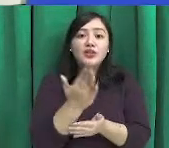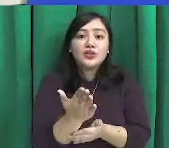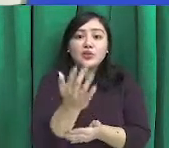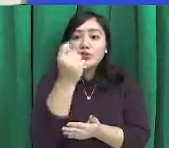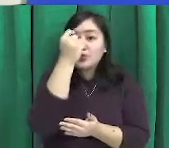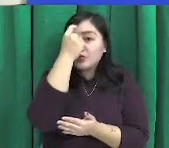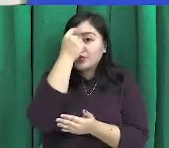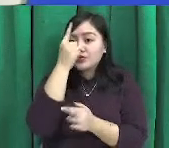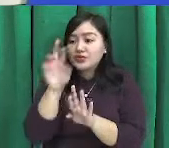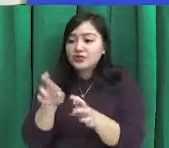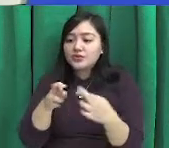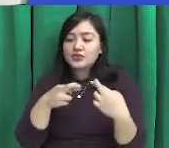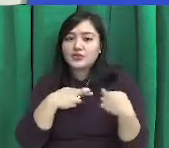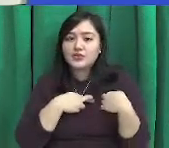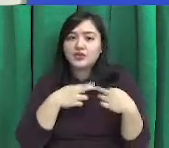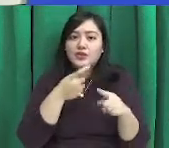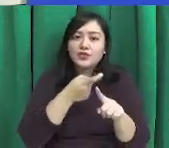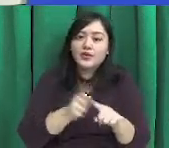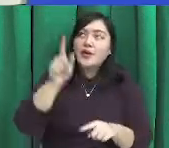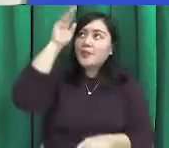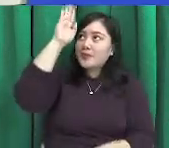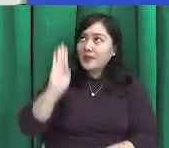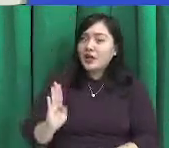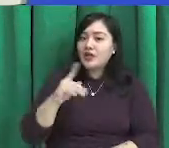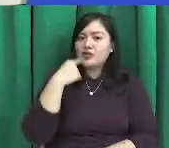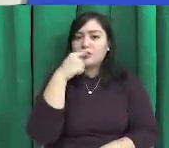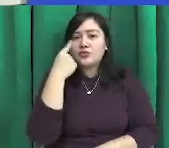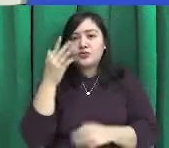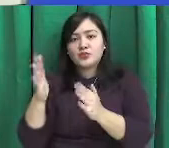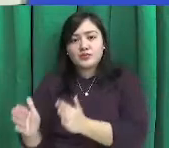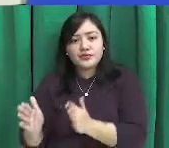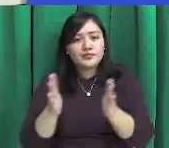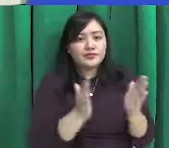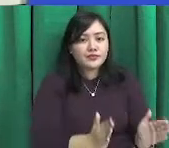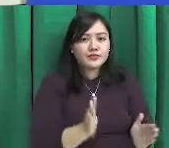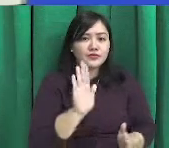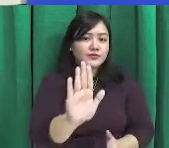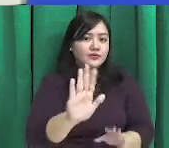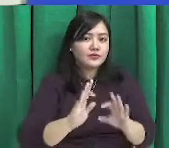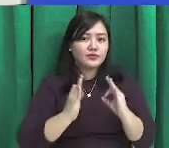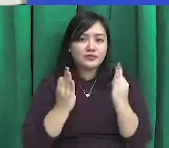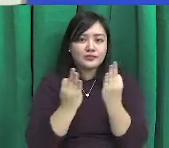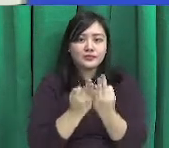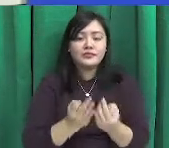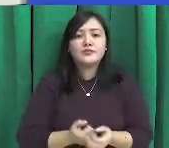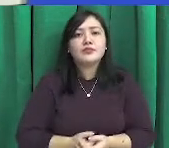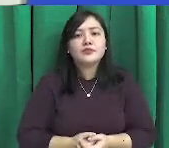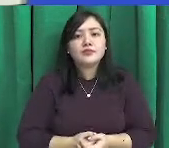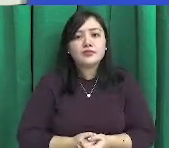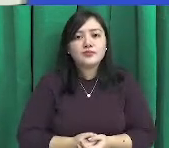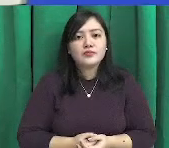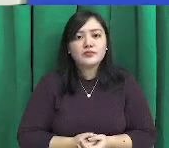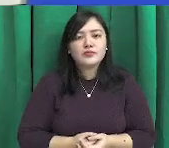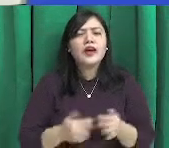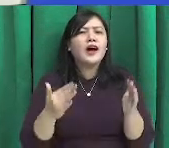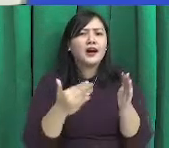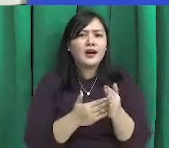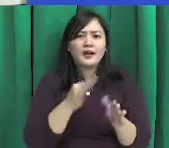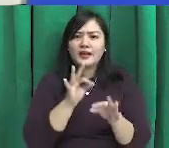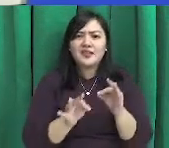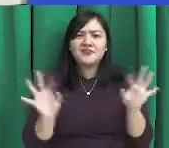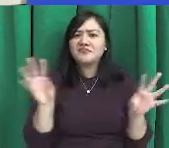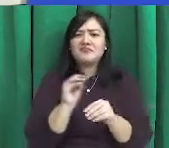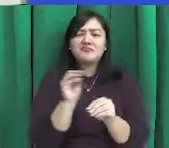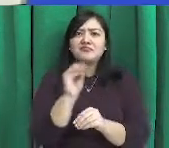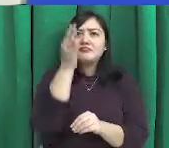got from the one who established the family. Kita nyo? So kung wala kang impormasyon mula sa Diyos,